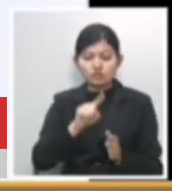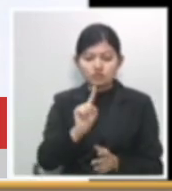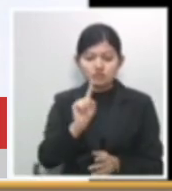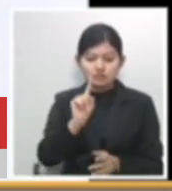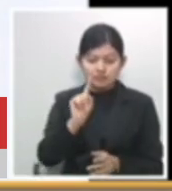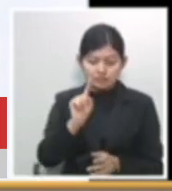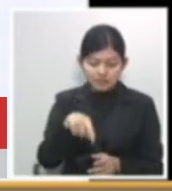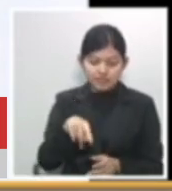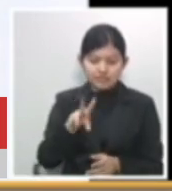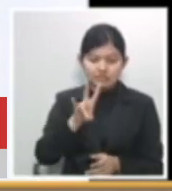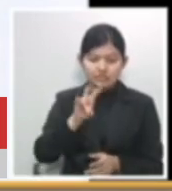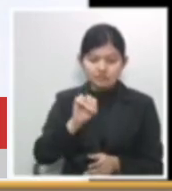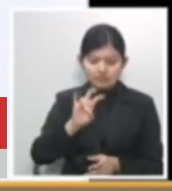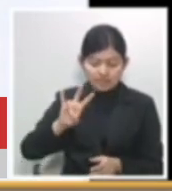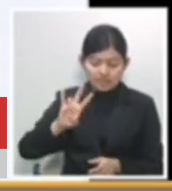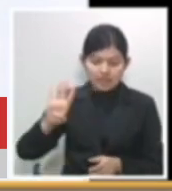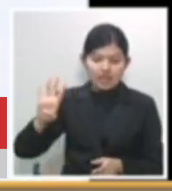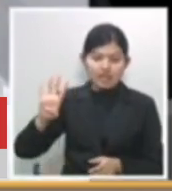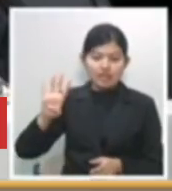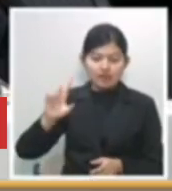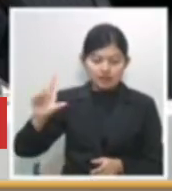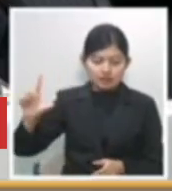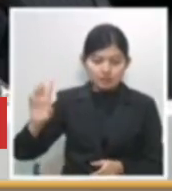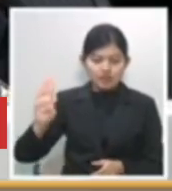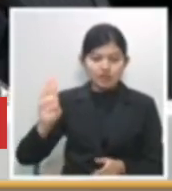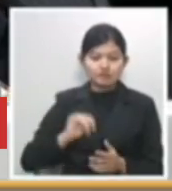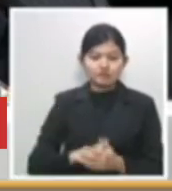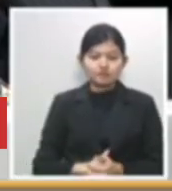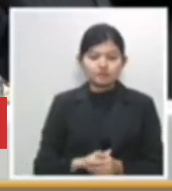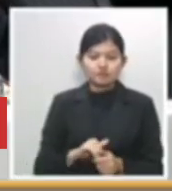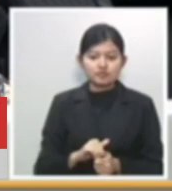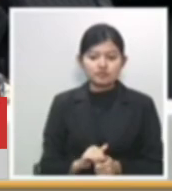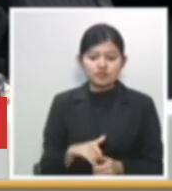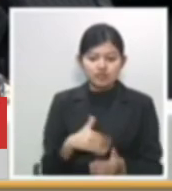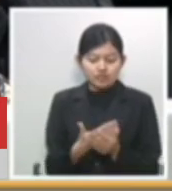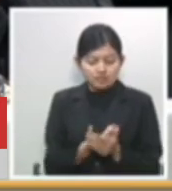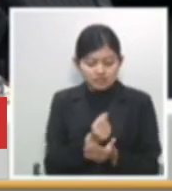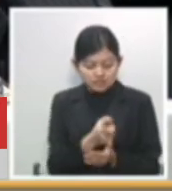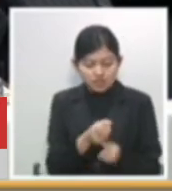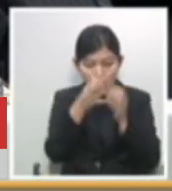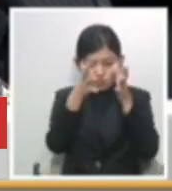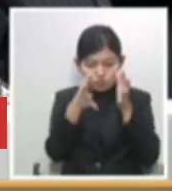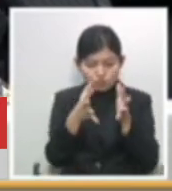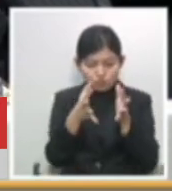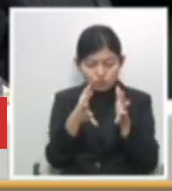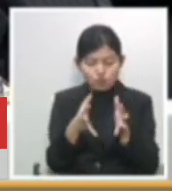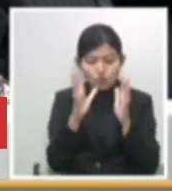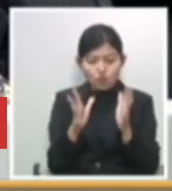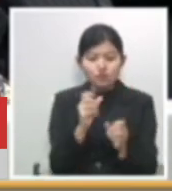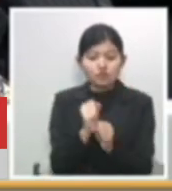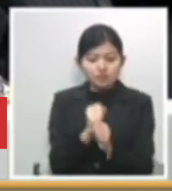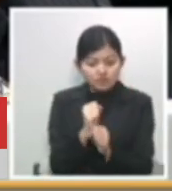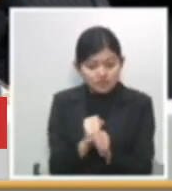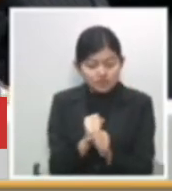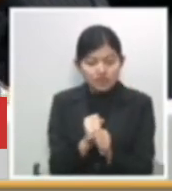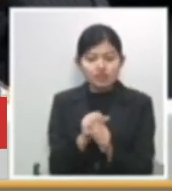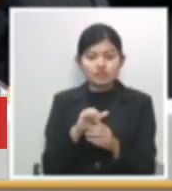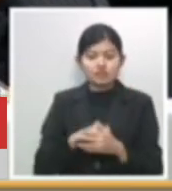1,077 ล้านบาทเศษมีค่าจ้างครูมีค่าจ้างเหมาบุคลากรปฏิบัติง